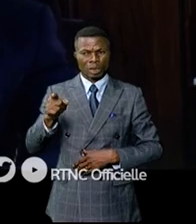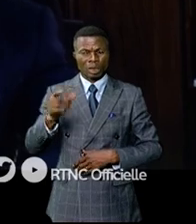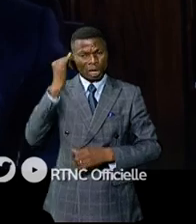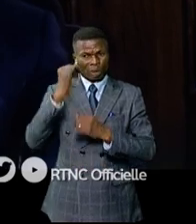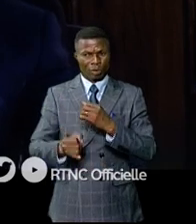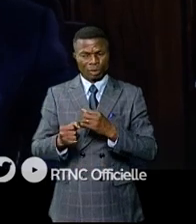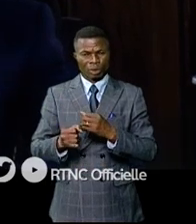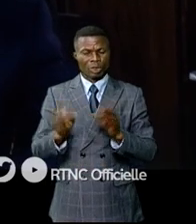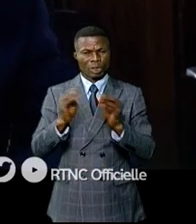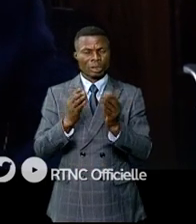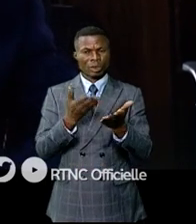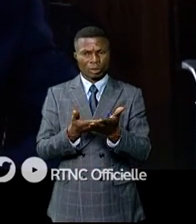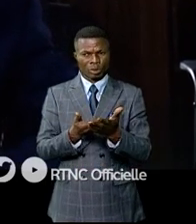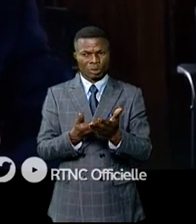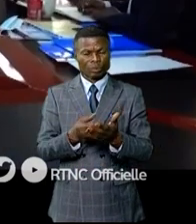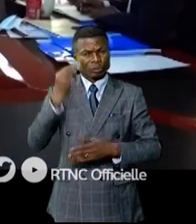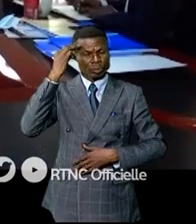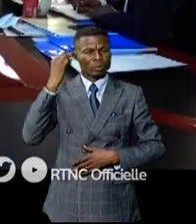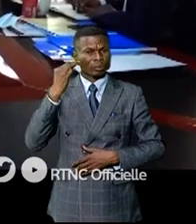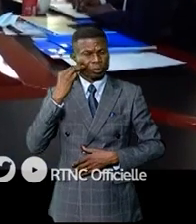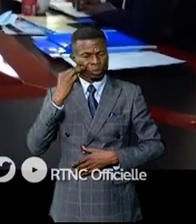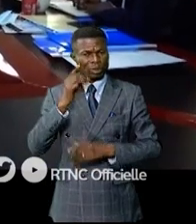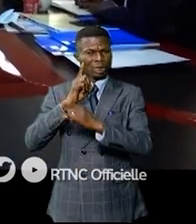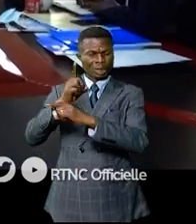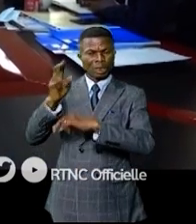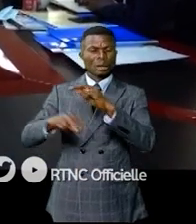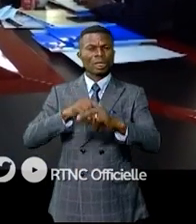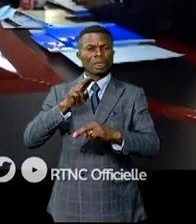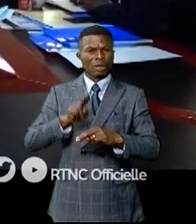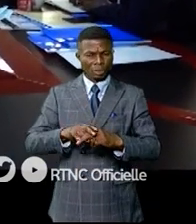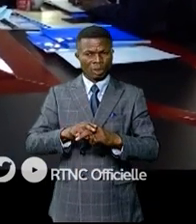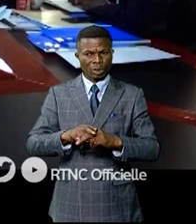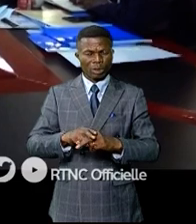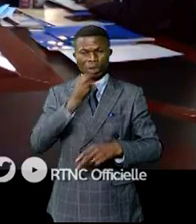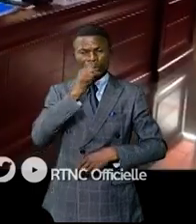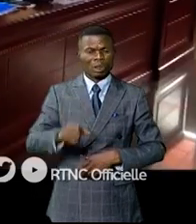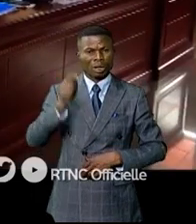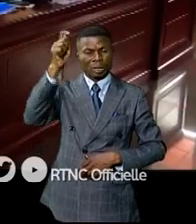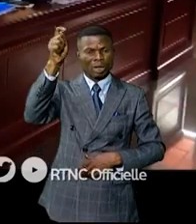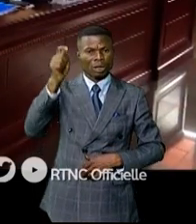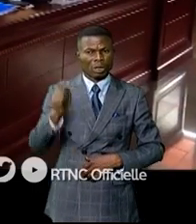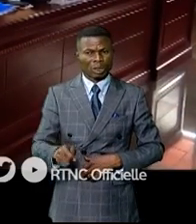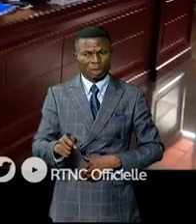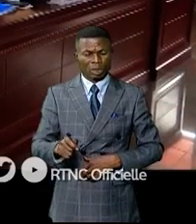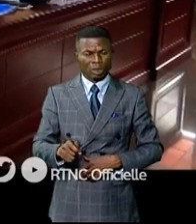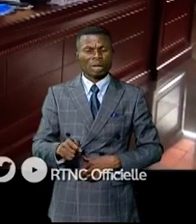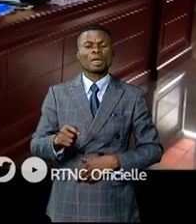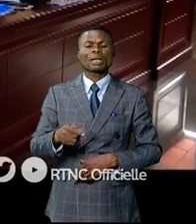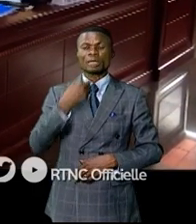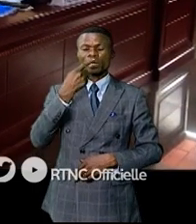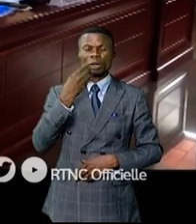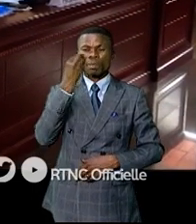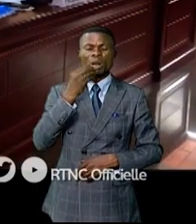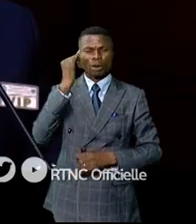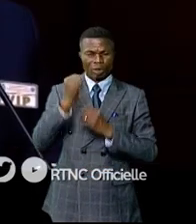fin de la réunion. C'est le ministre de la Défense nationale et ancien combattant qui a clôturé